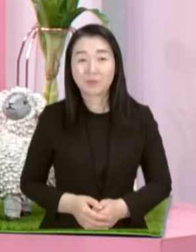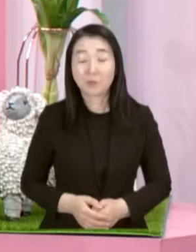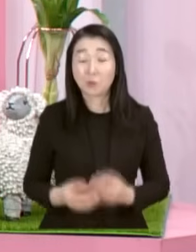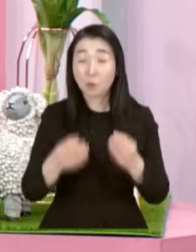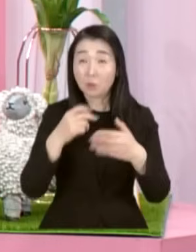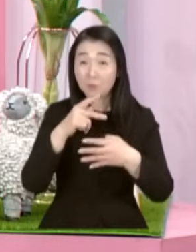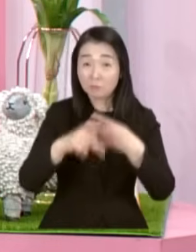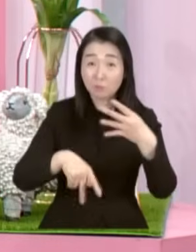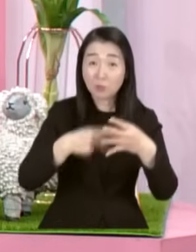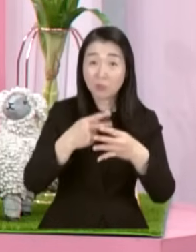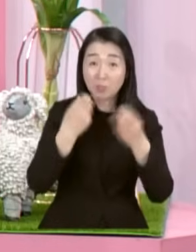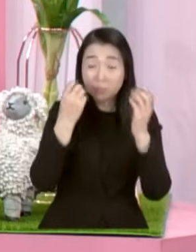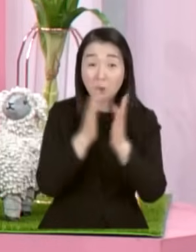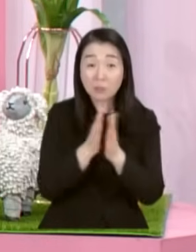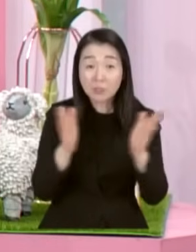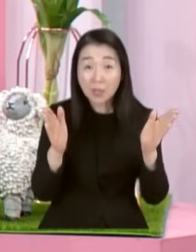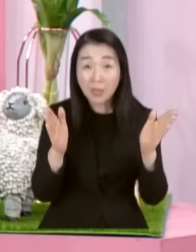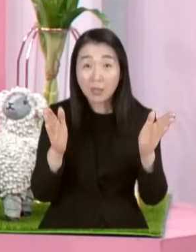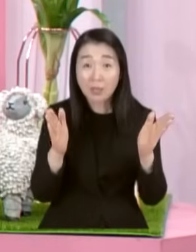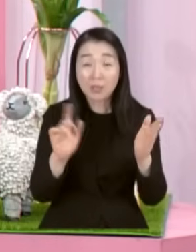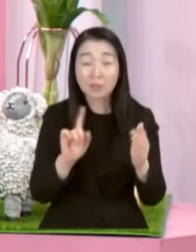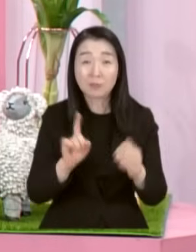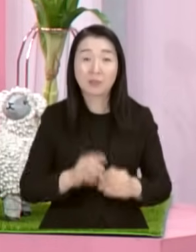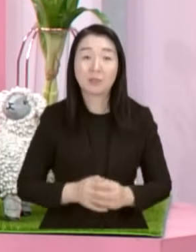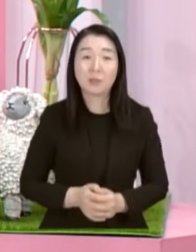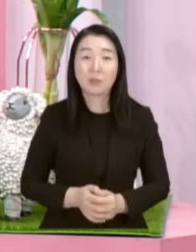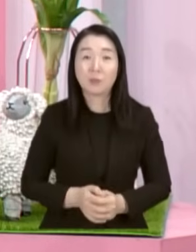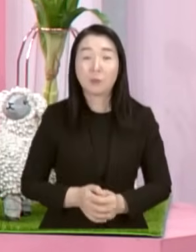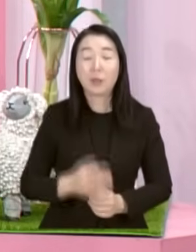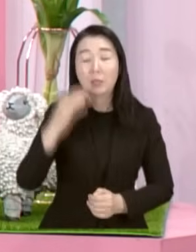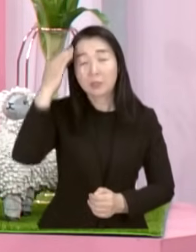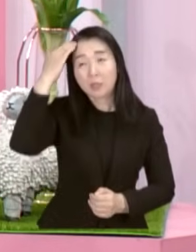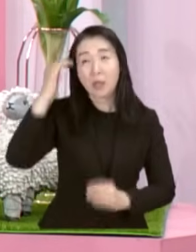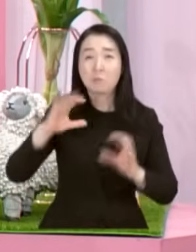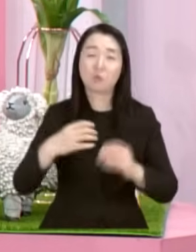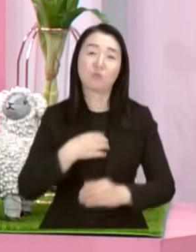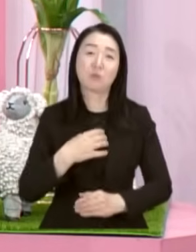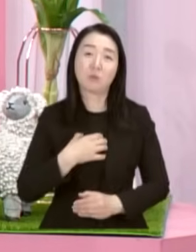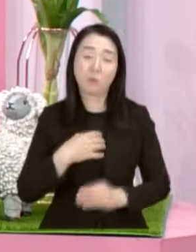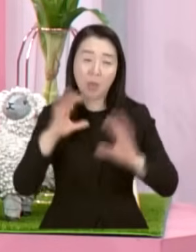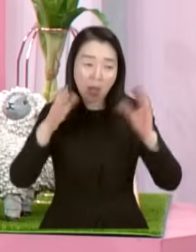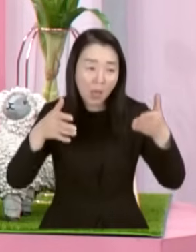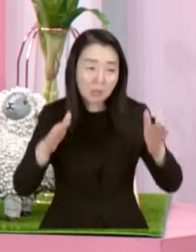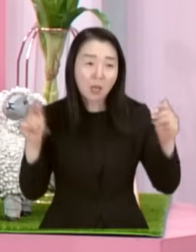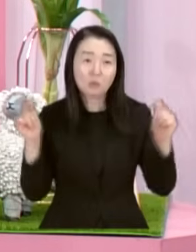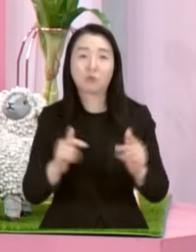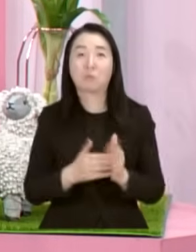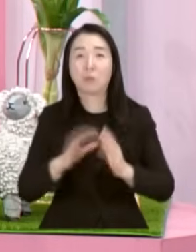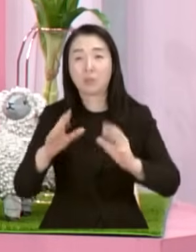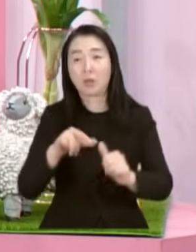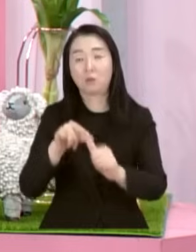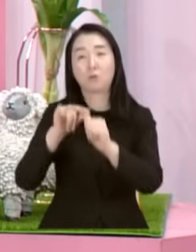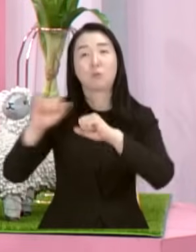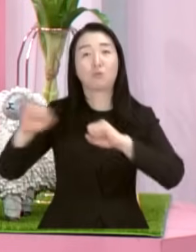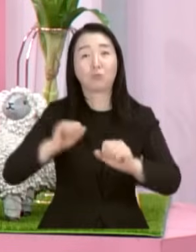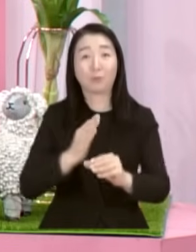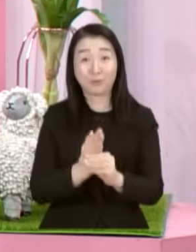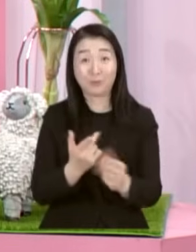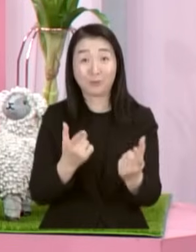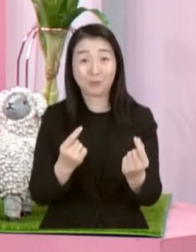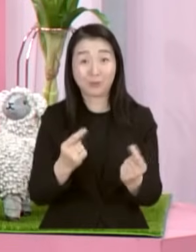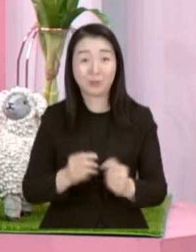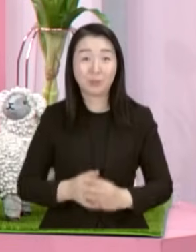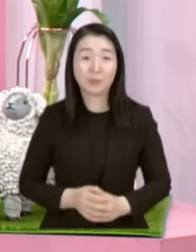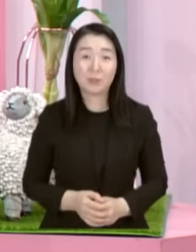대한민국이 지금 위기다. 아, 이 저출생 문제. 지금 나라 구하는 운동으로 우리가 지금 나섰는데